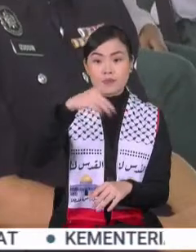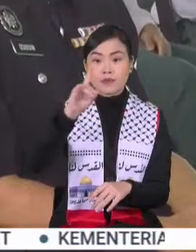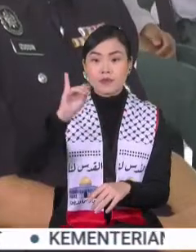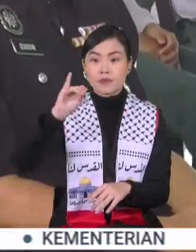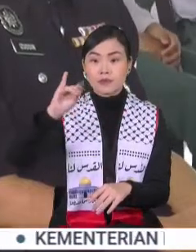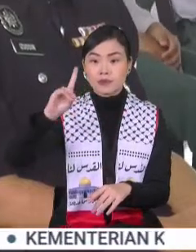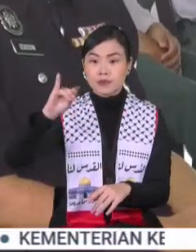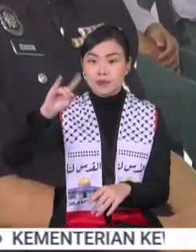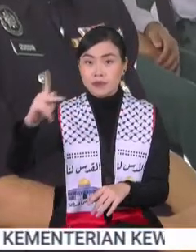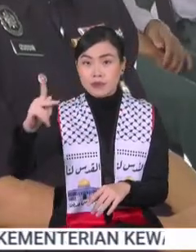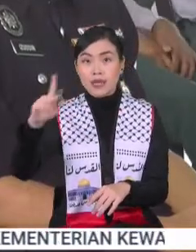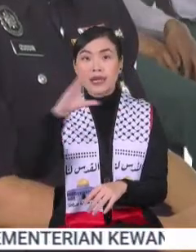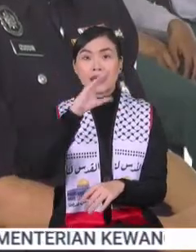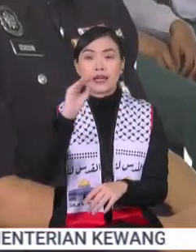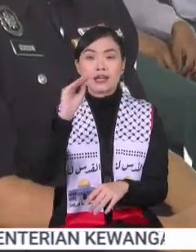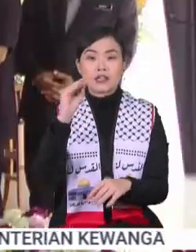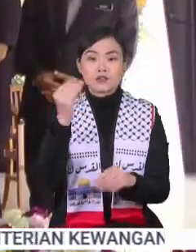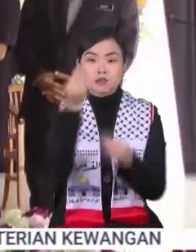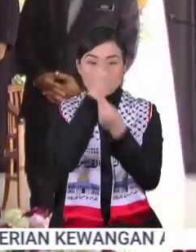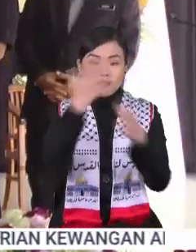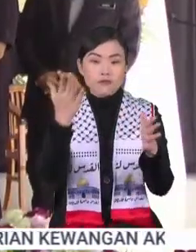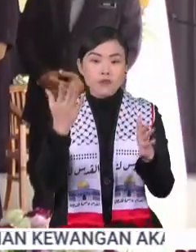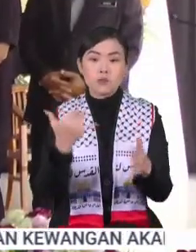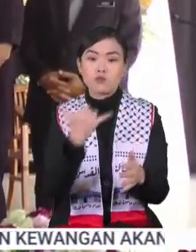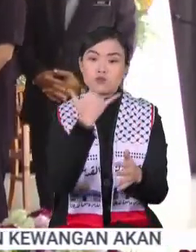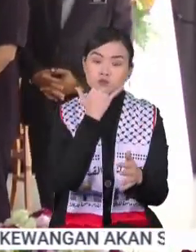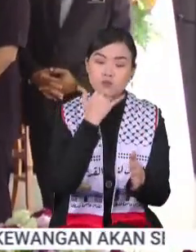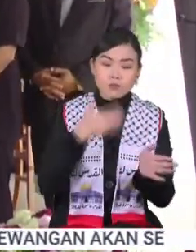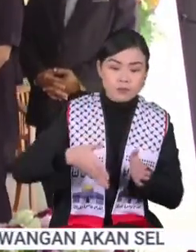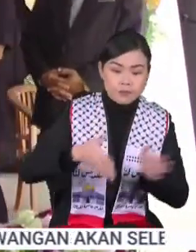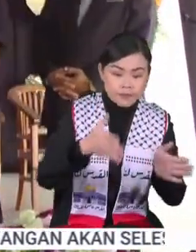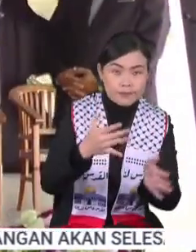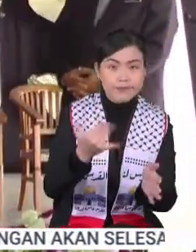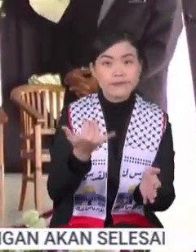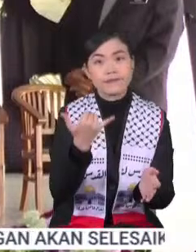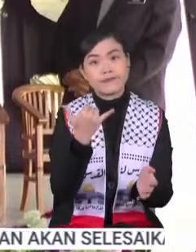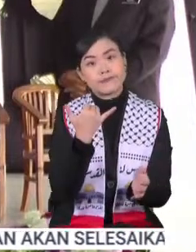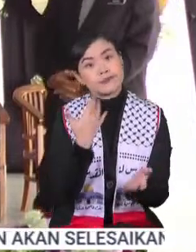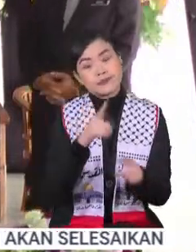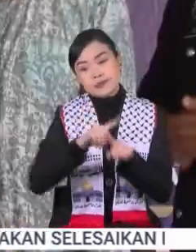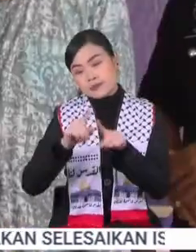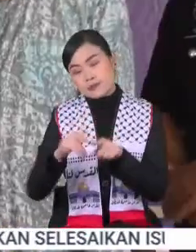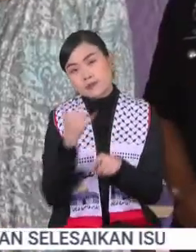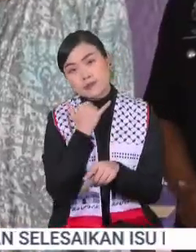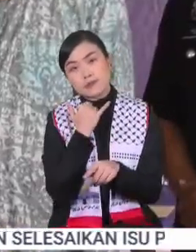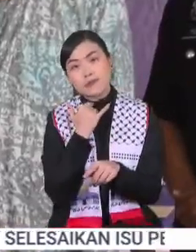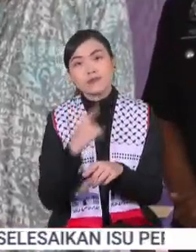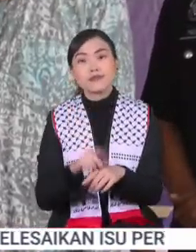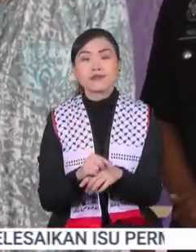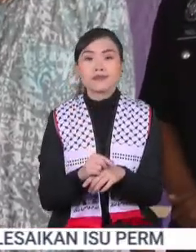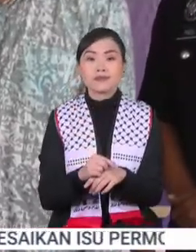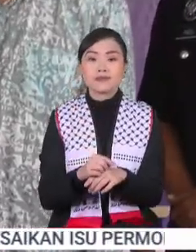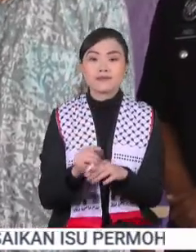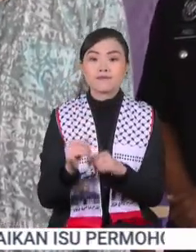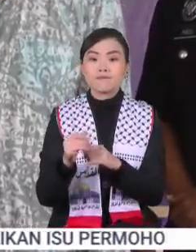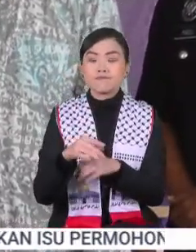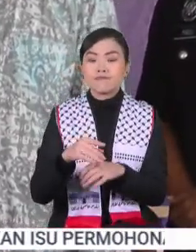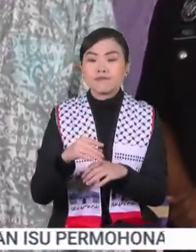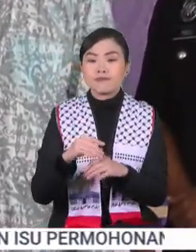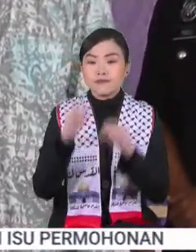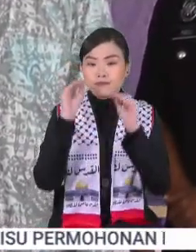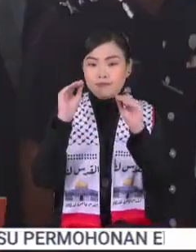lalu lintas serta kesalahan jenayah beliau bercakap kepada media pada program prihatin lesen memandu pelajar sekolah parlimen Petaling Jaya